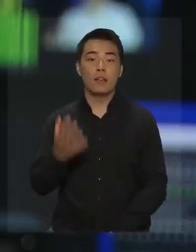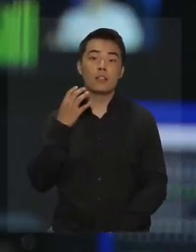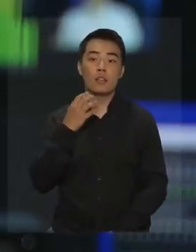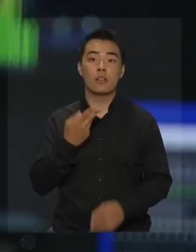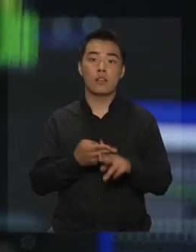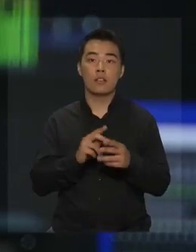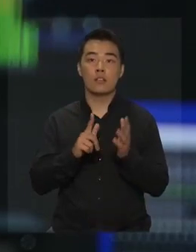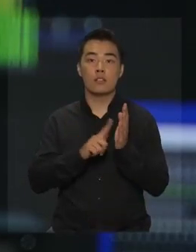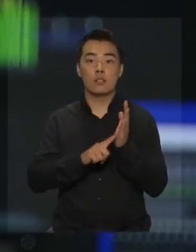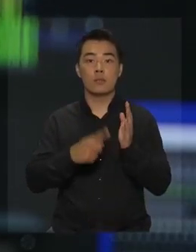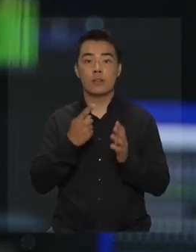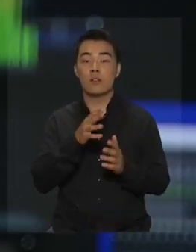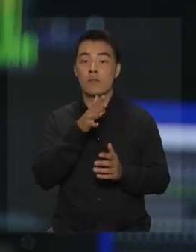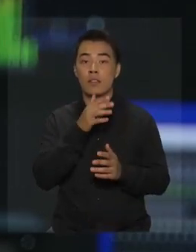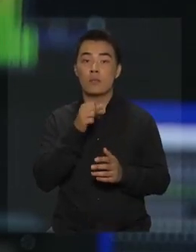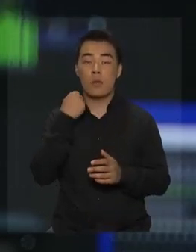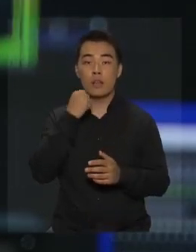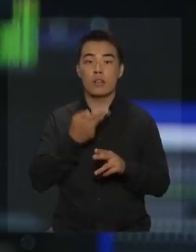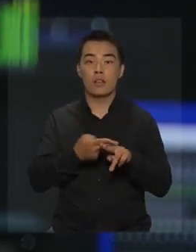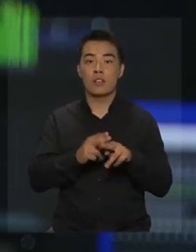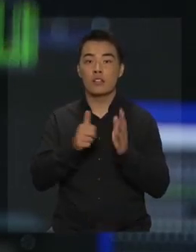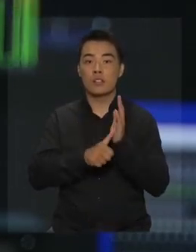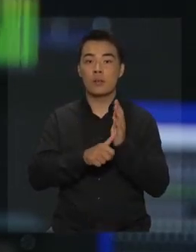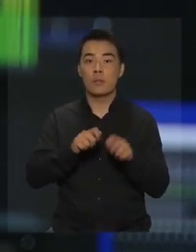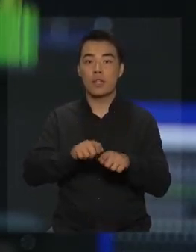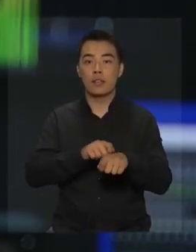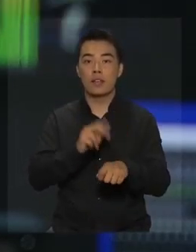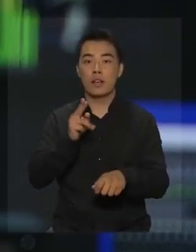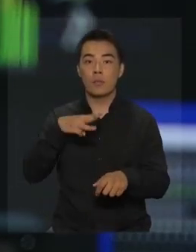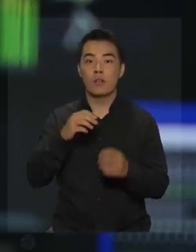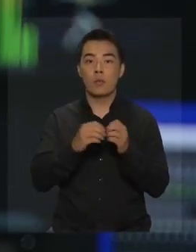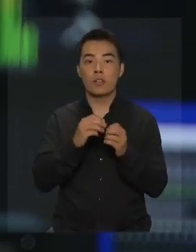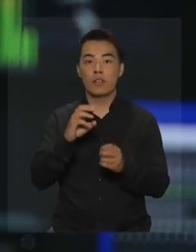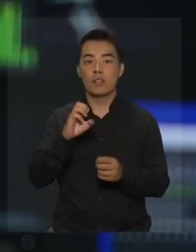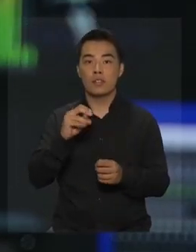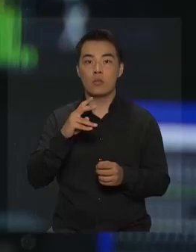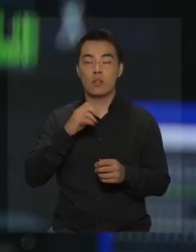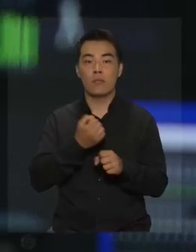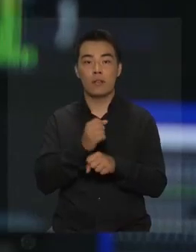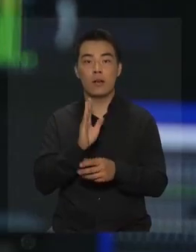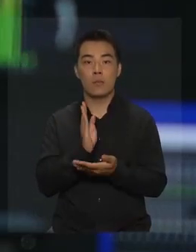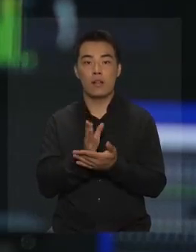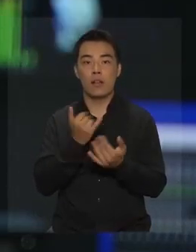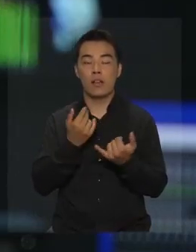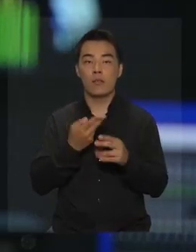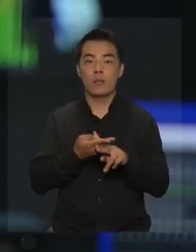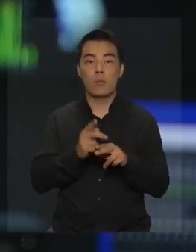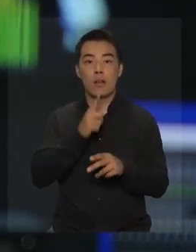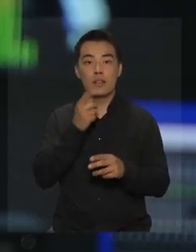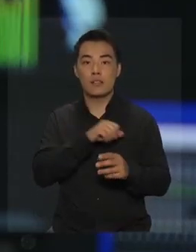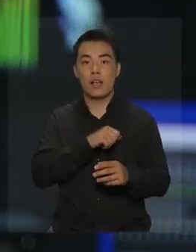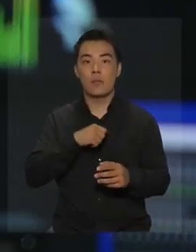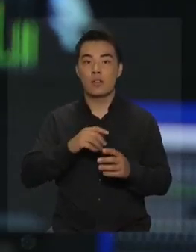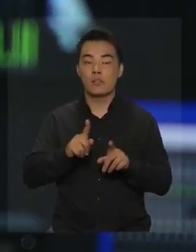Қызылордалық 71 жастағы әжей 60 метр қашықтықты 10 секунд шамасында жүгіріп өтеді. Бұл әуесқой жеңіл атлеттер арасында